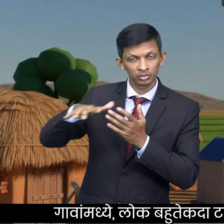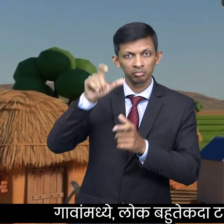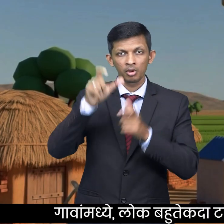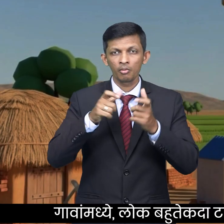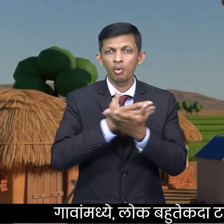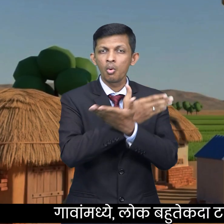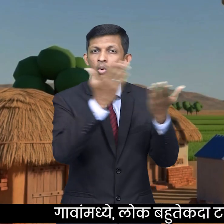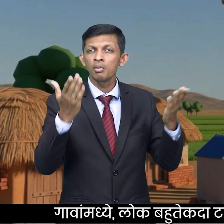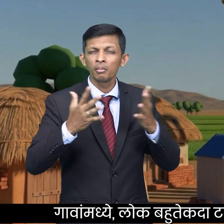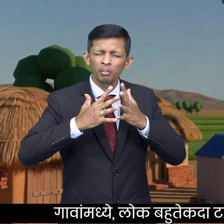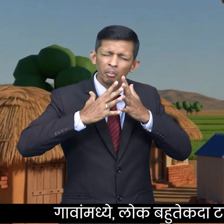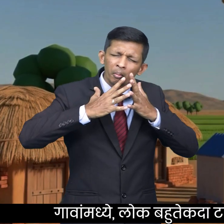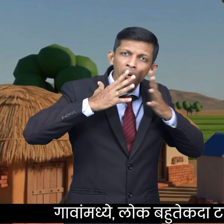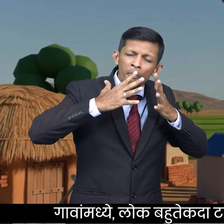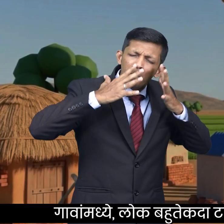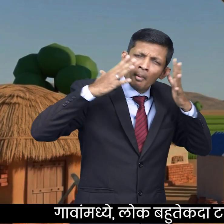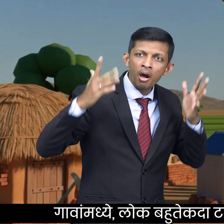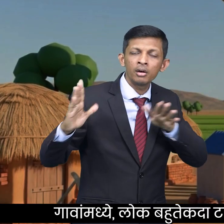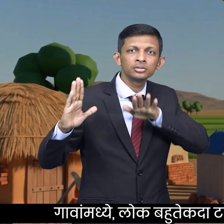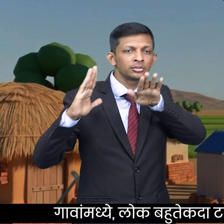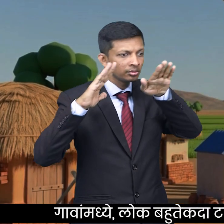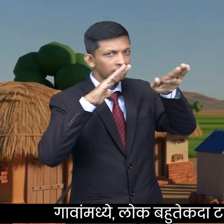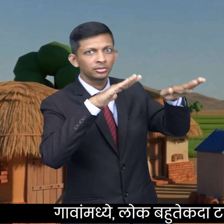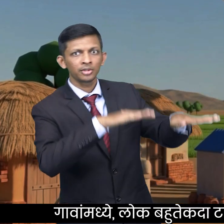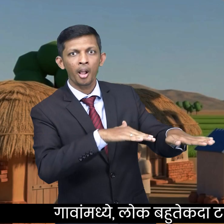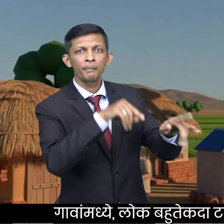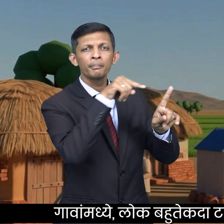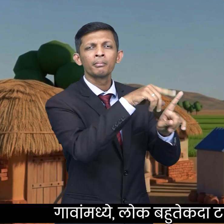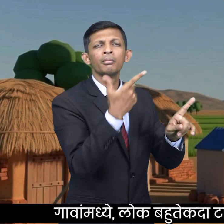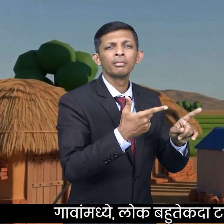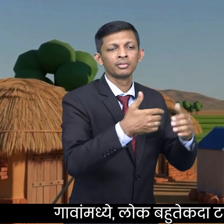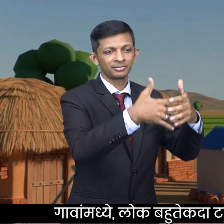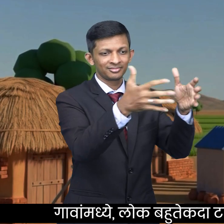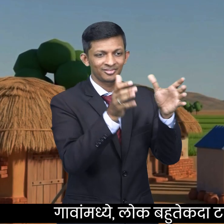गावांमध्ये लोक बहुतेकदा टाक्या, विहिरी आणि बोरवेलवर अवलंबून असतात.